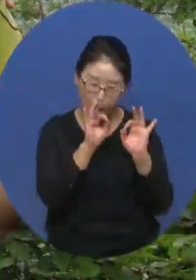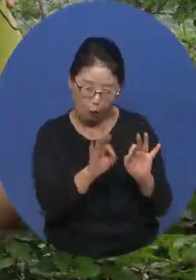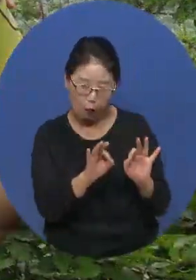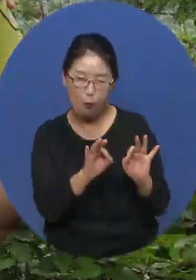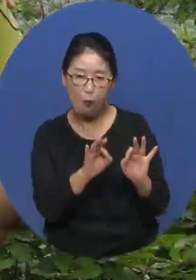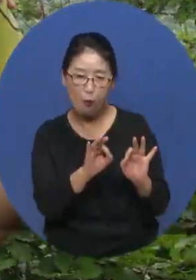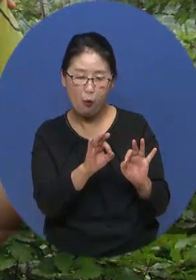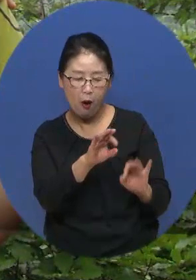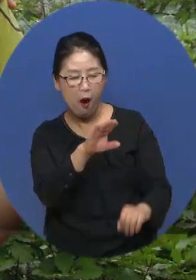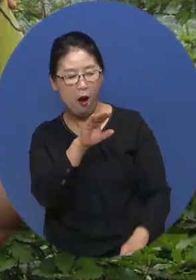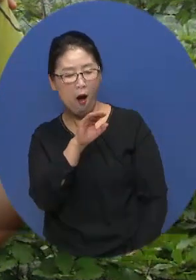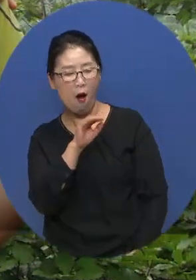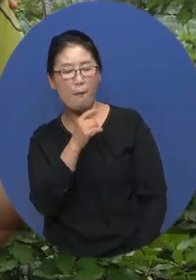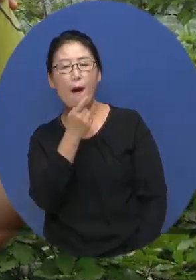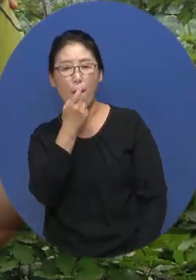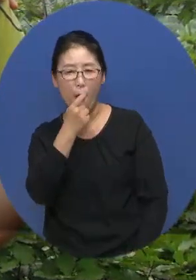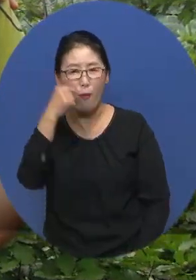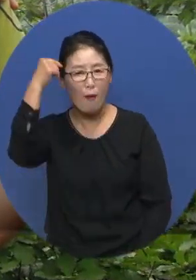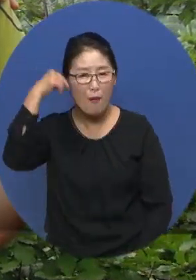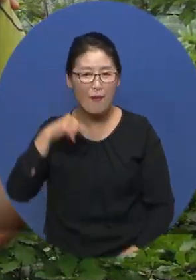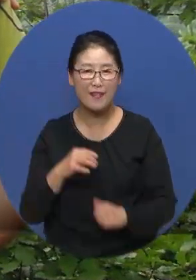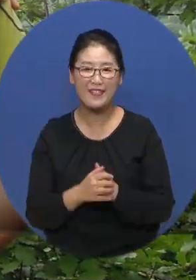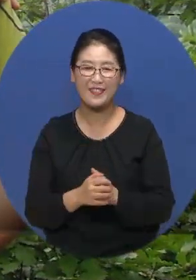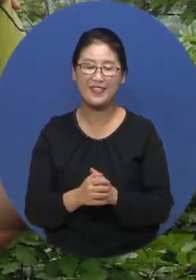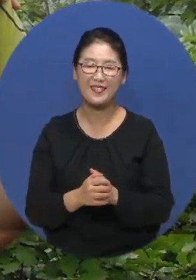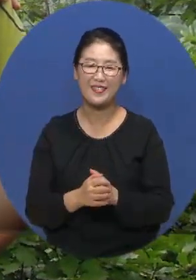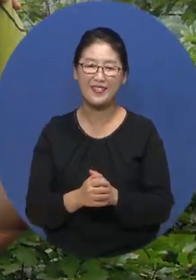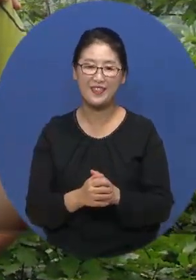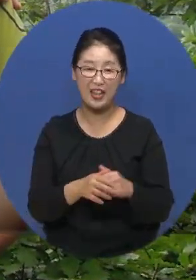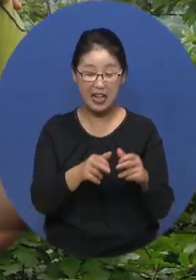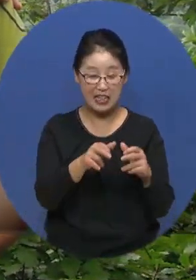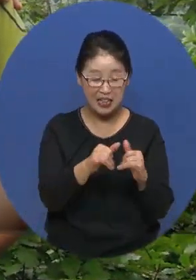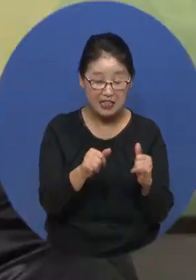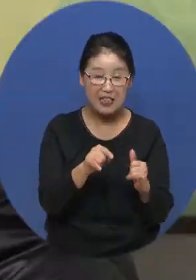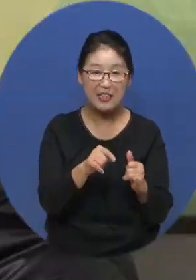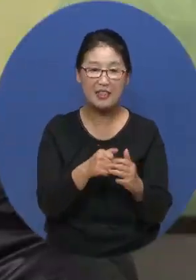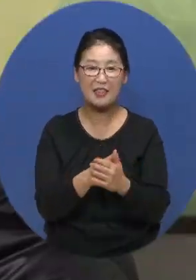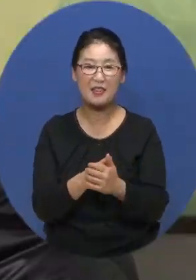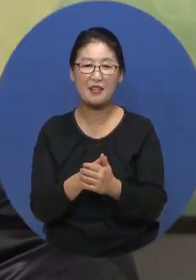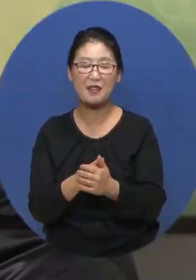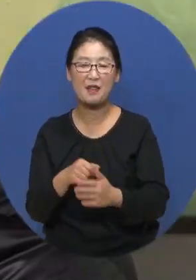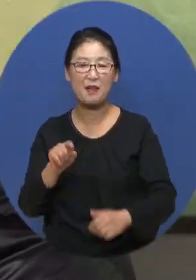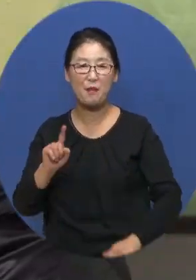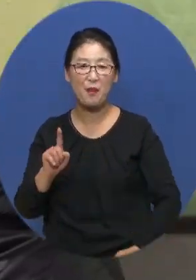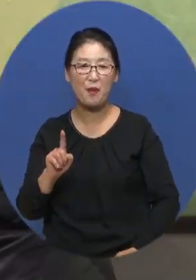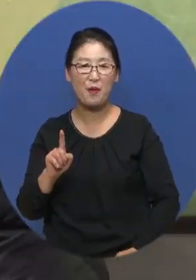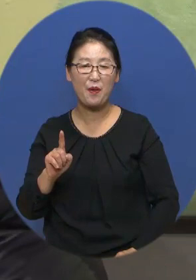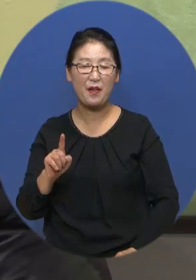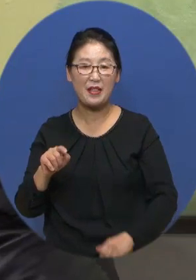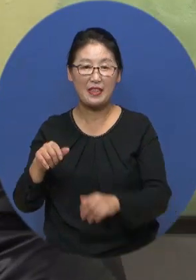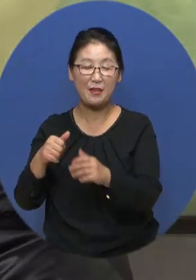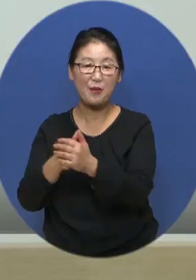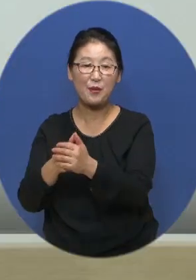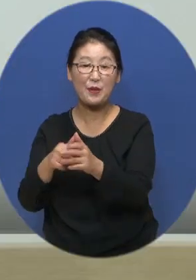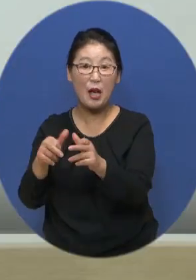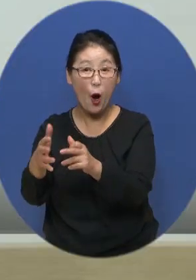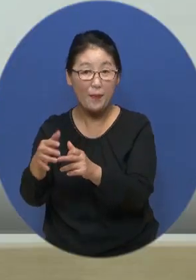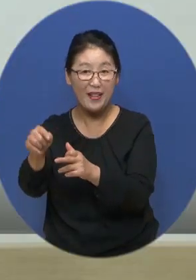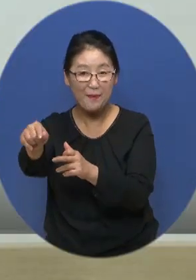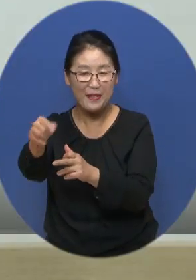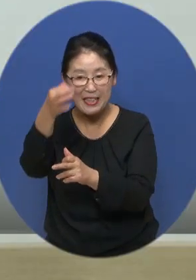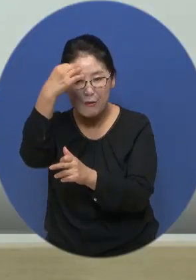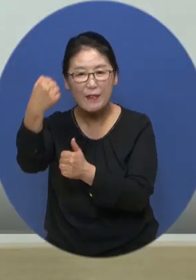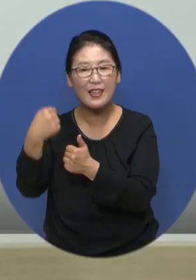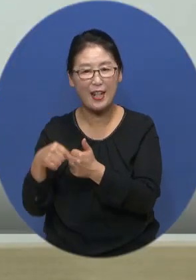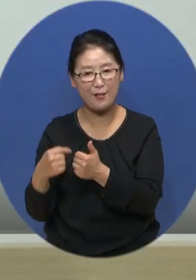수 있고 또 장애우들은 비장애우들한테 기술도 배우고 여러 가지 배울 수가 있고 서로가 협력해서 선을 이루는 거겠죠. 그럼